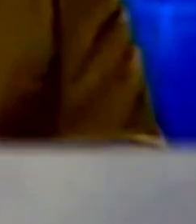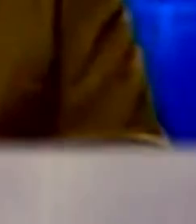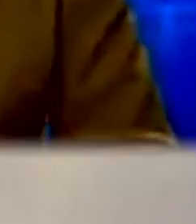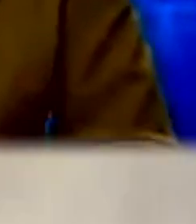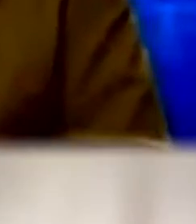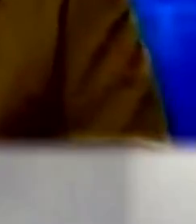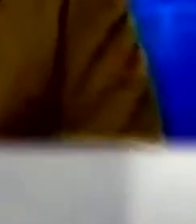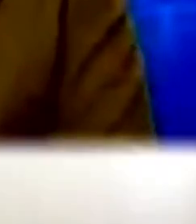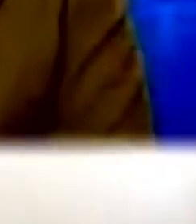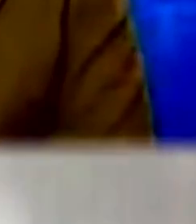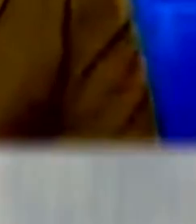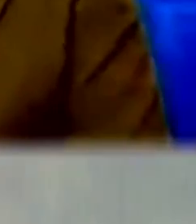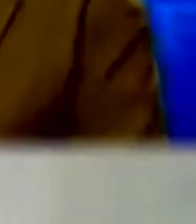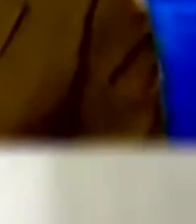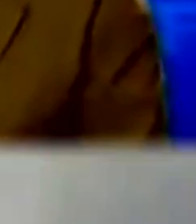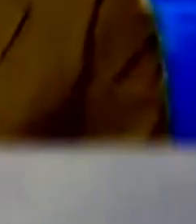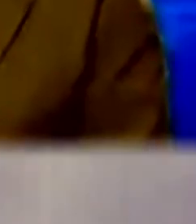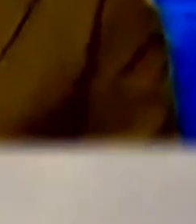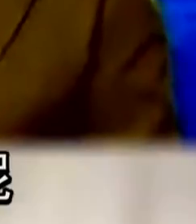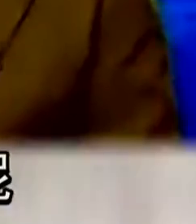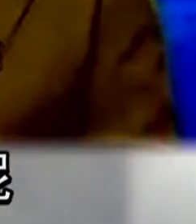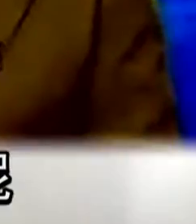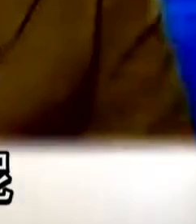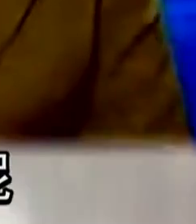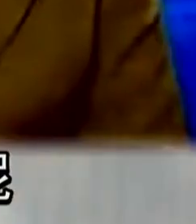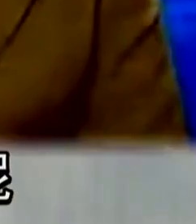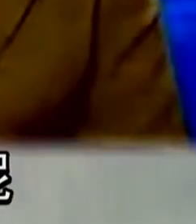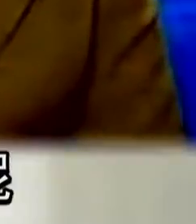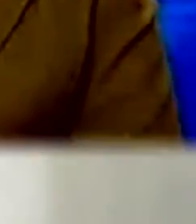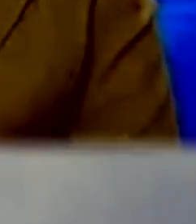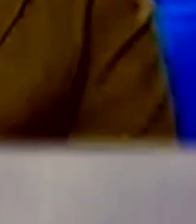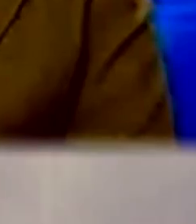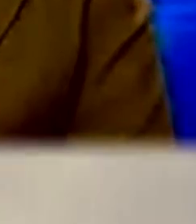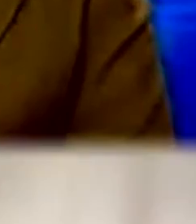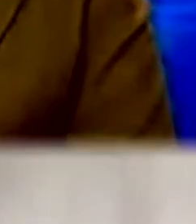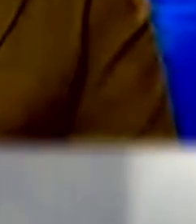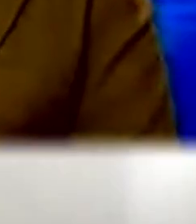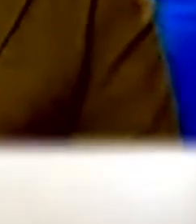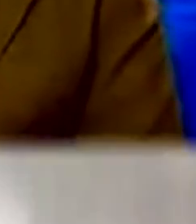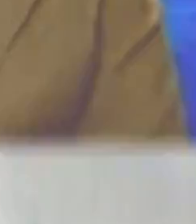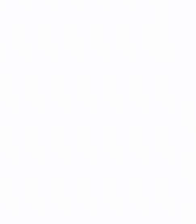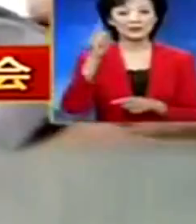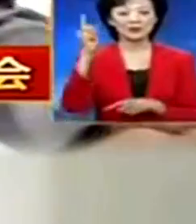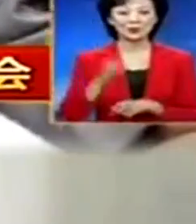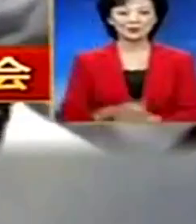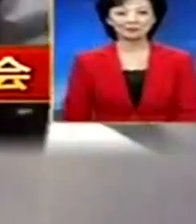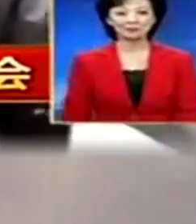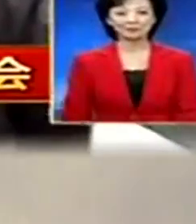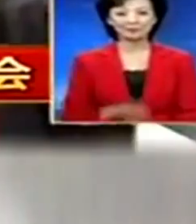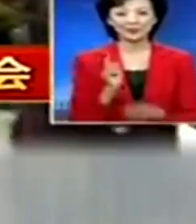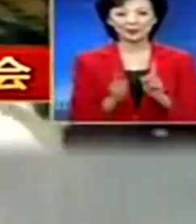周末好，在本周啊出现了不少能人，这些人到底有多大能耐呢？咱们先去看看本周日历。 鼓